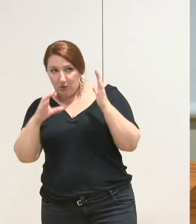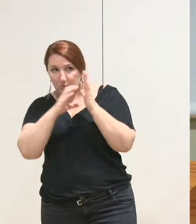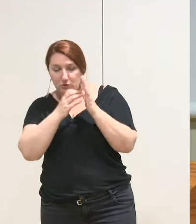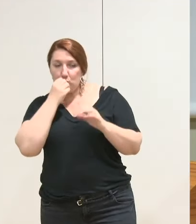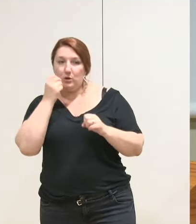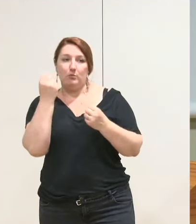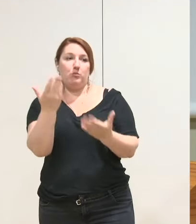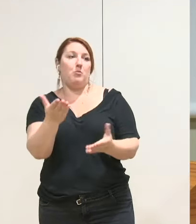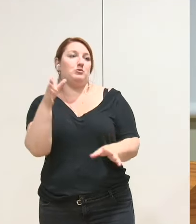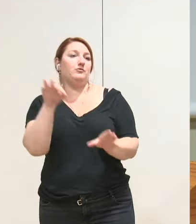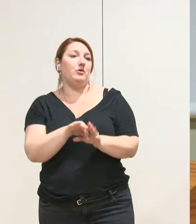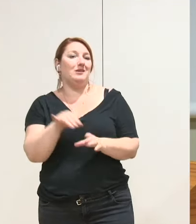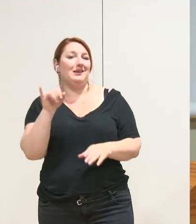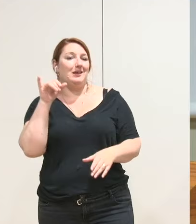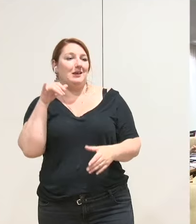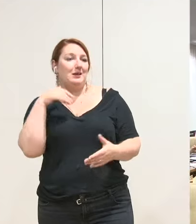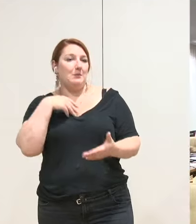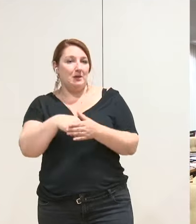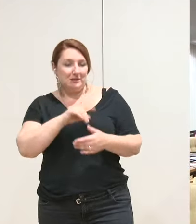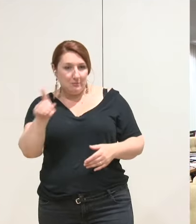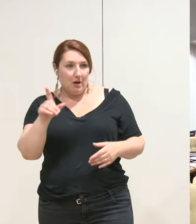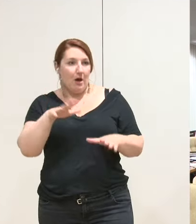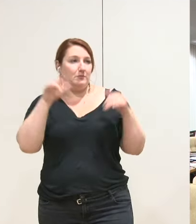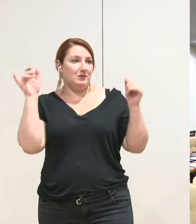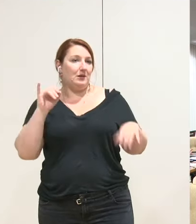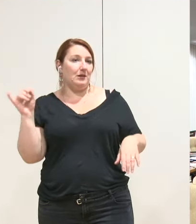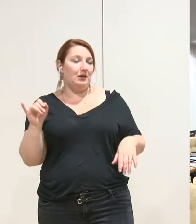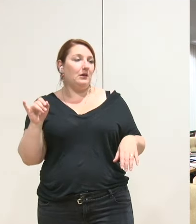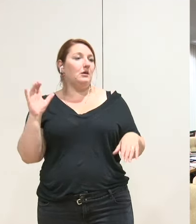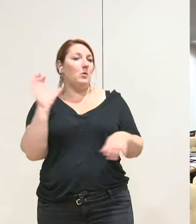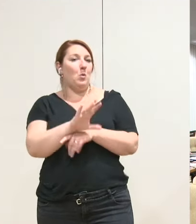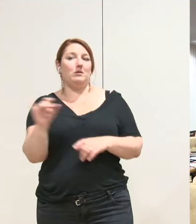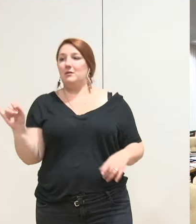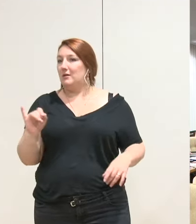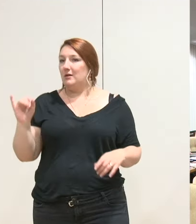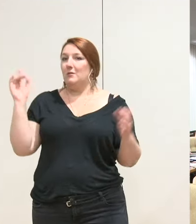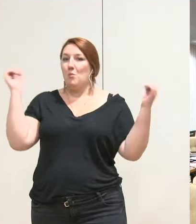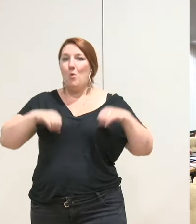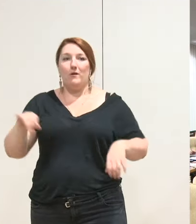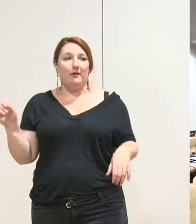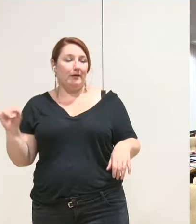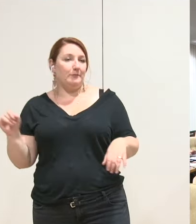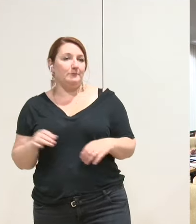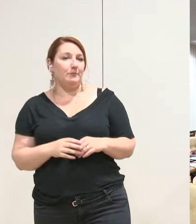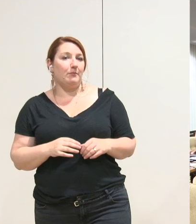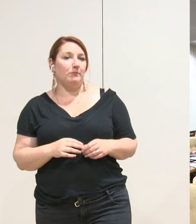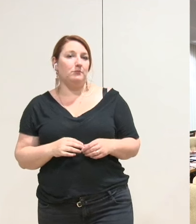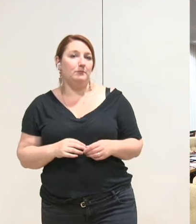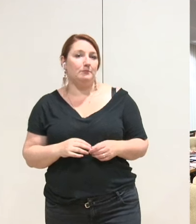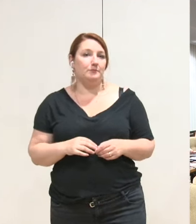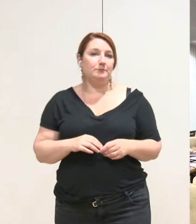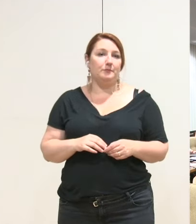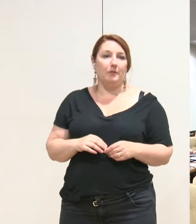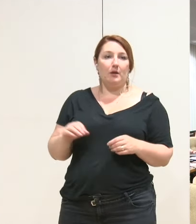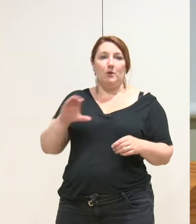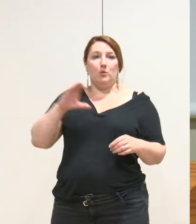je la mets au voix qui ne prend pas part au vote qui s'abstient qui est contre qui est pour